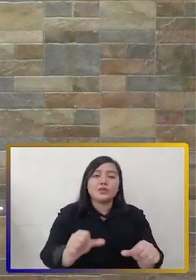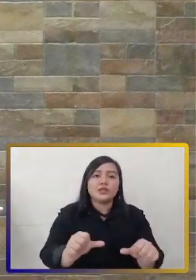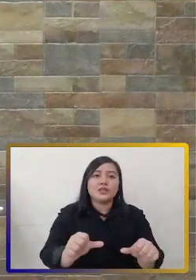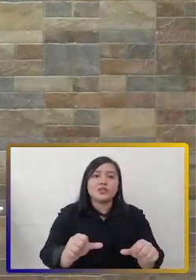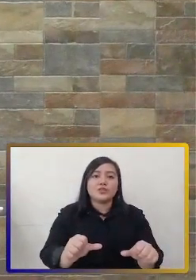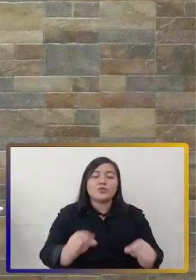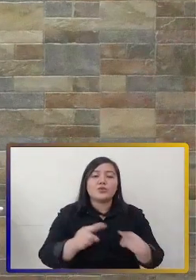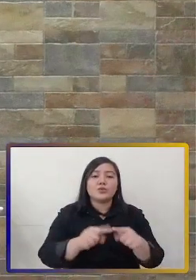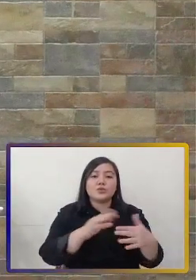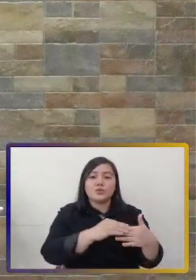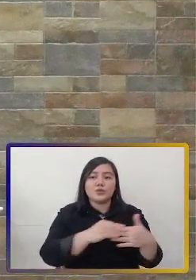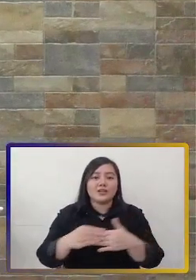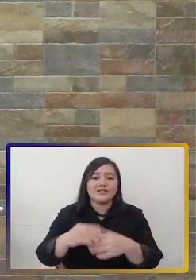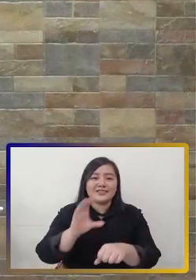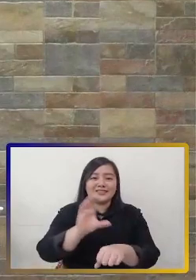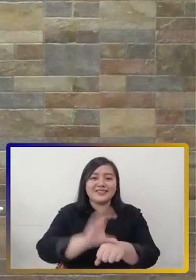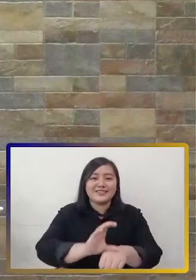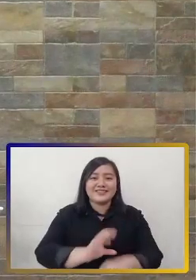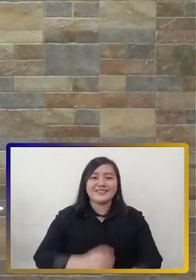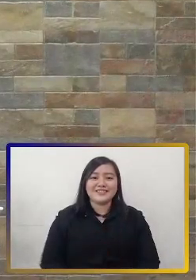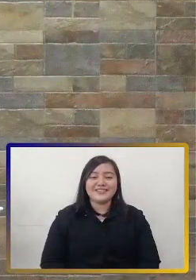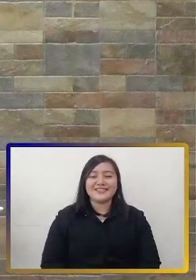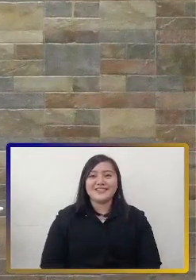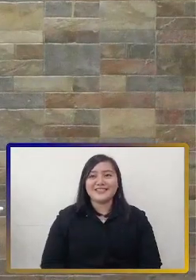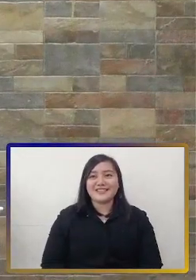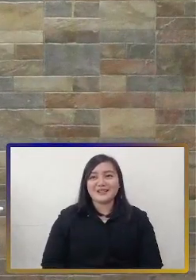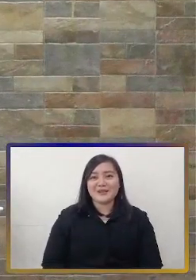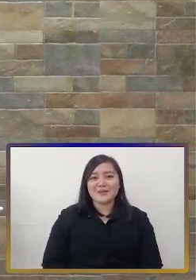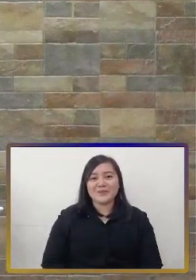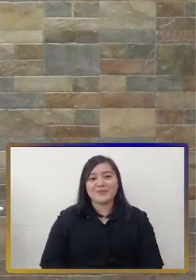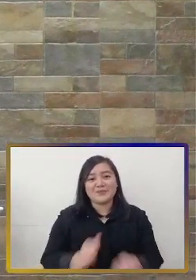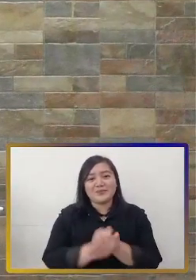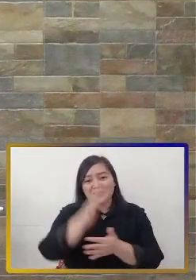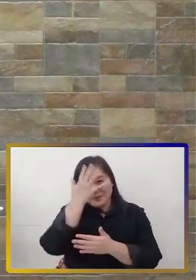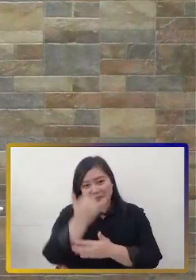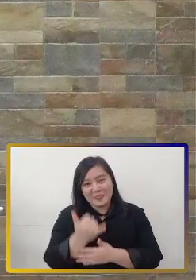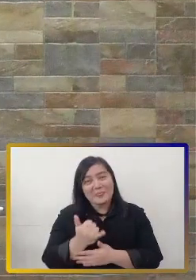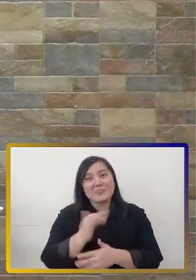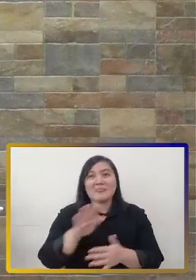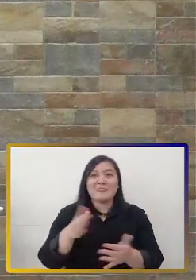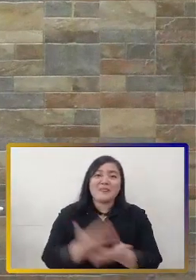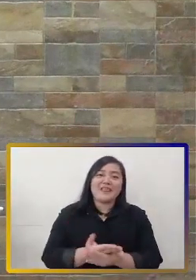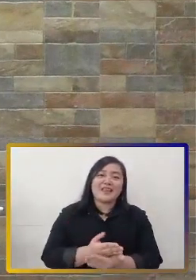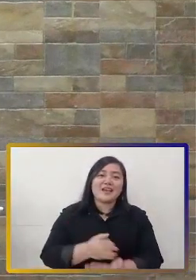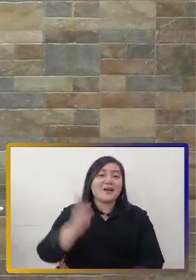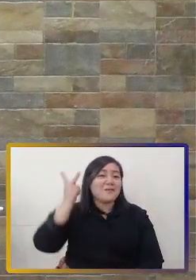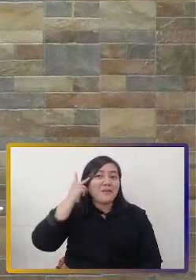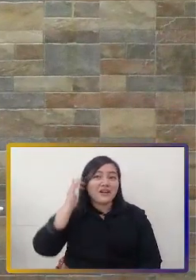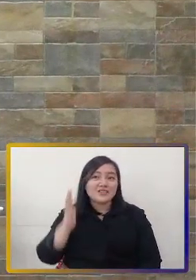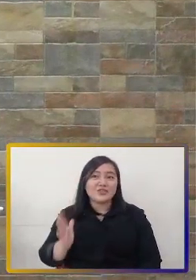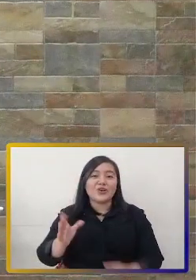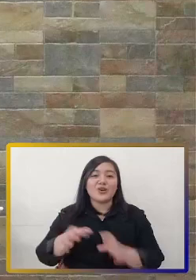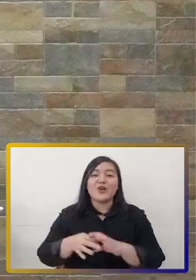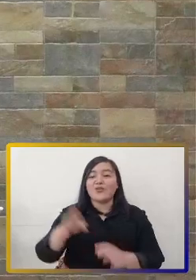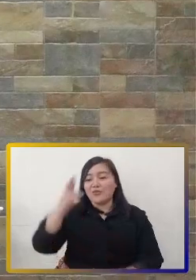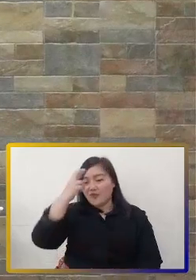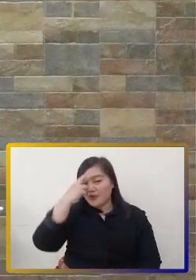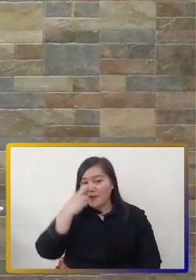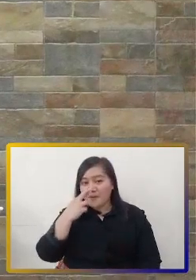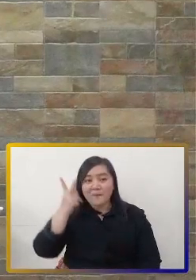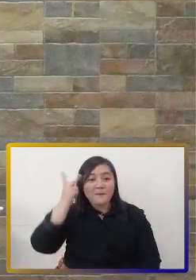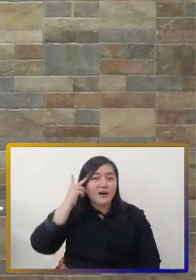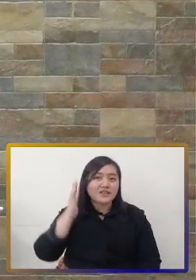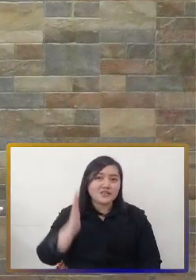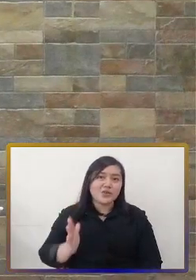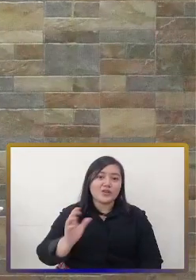simbahan. Kaya napansin niyo po, puro Bishop of Rome, Pastor of Rome, Pastor of Smyrna, Pastor, pinapakita ko po